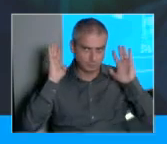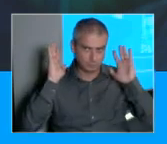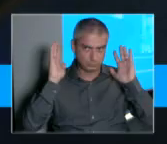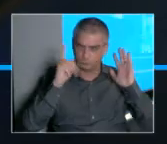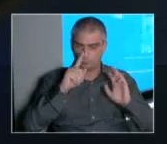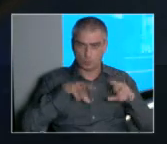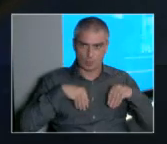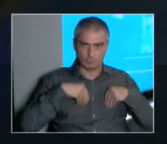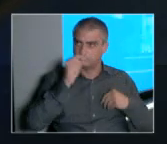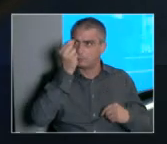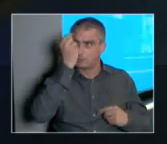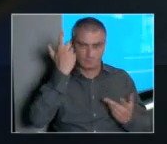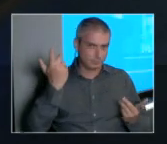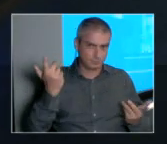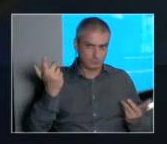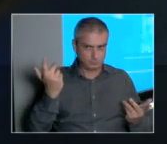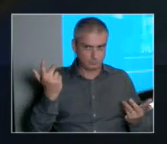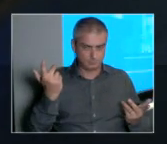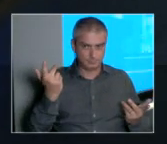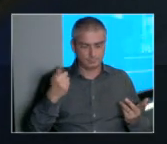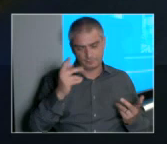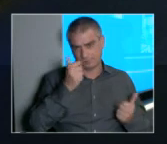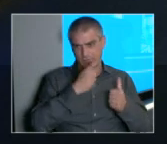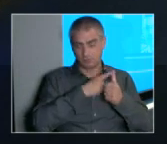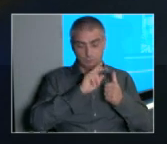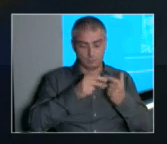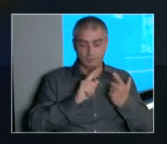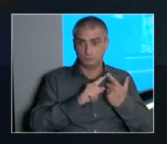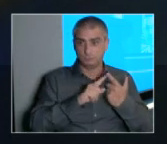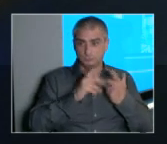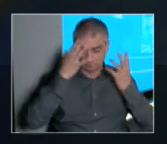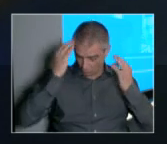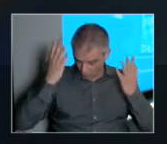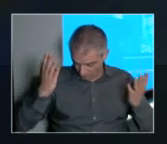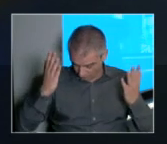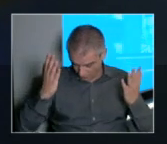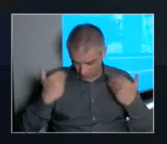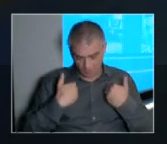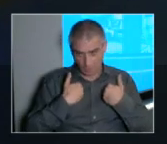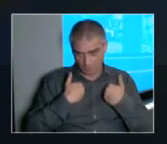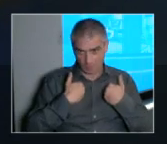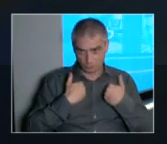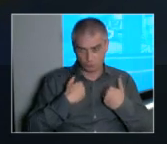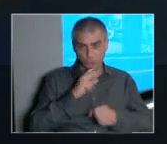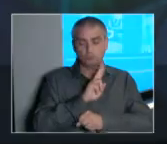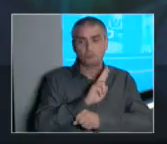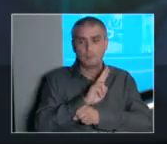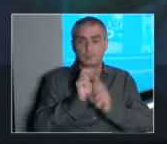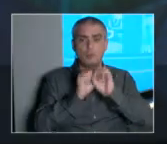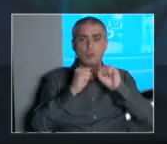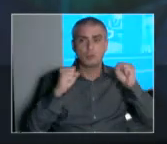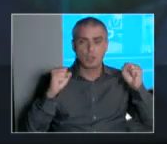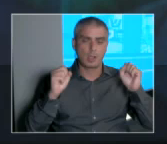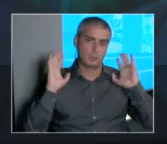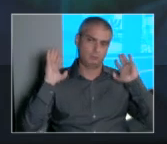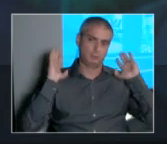אבל לא מסכים פסיק, לא פסיק. זה א', ב', עם כל הכבוד, בואו אנחנו לא עושים, אנחנו שומרי תורה עם